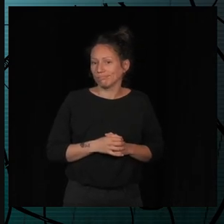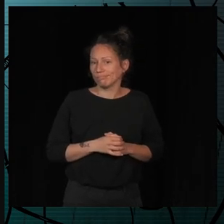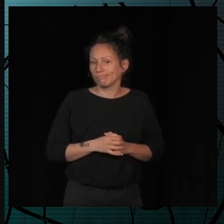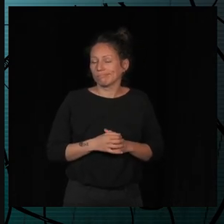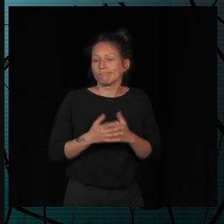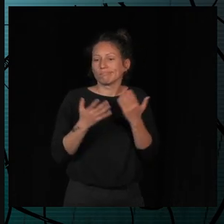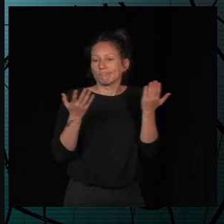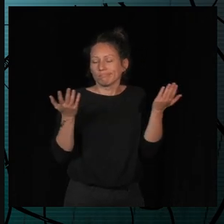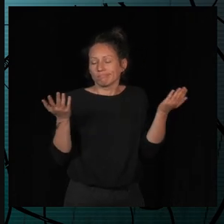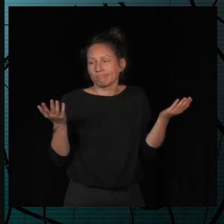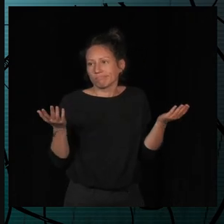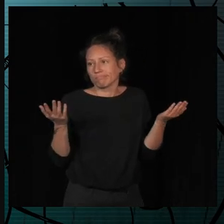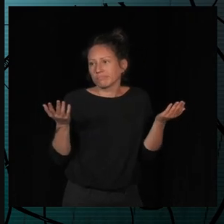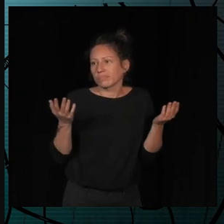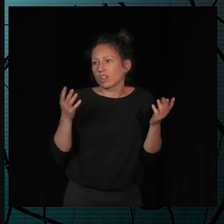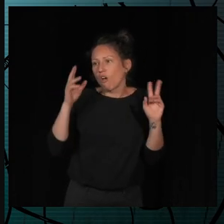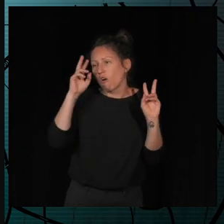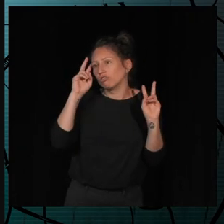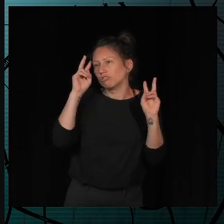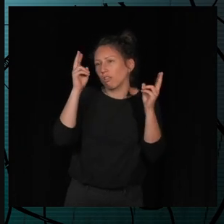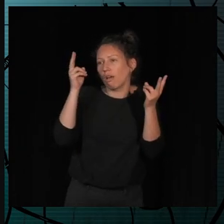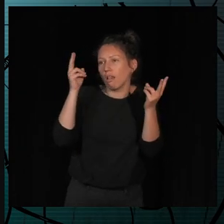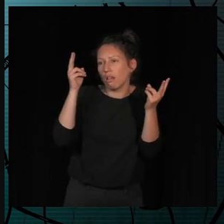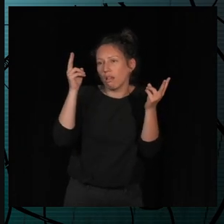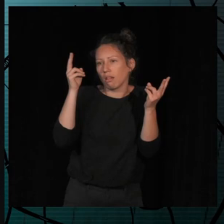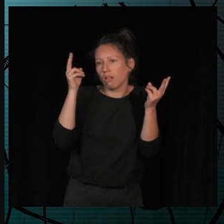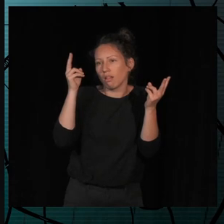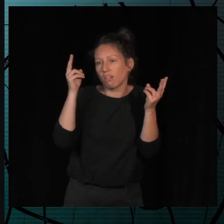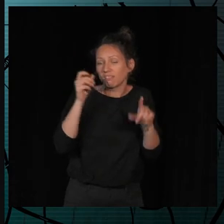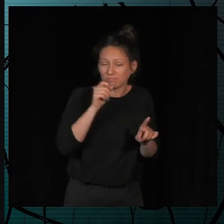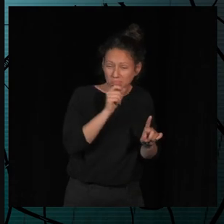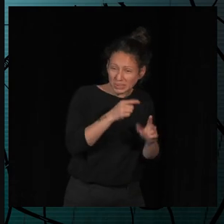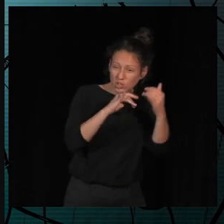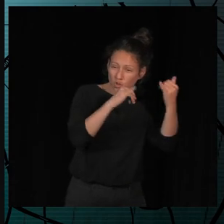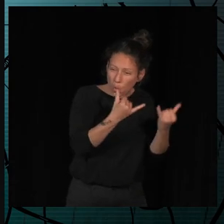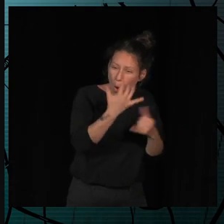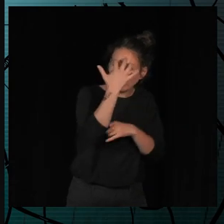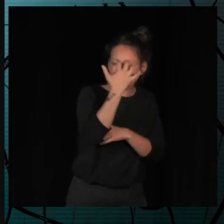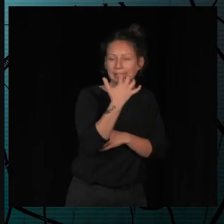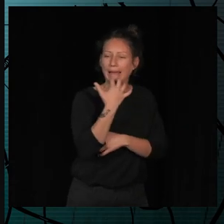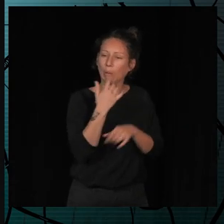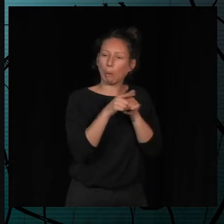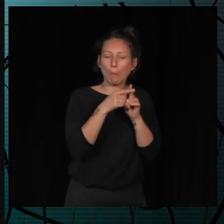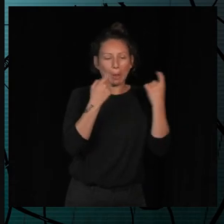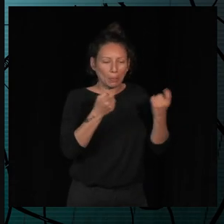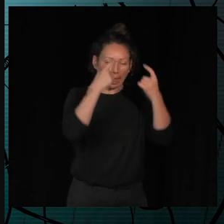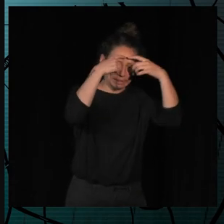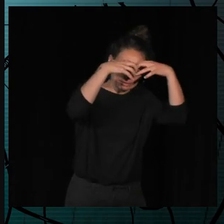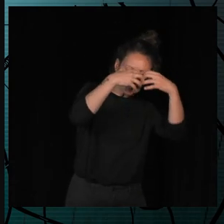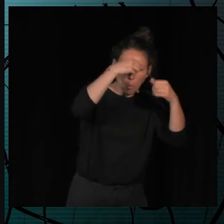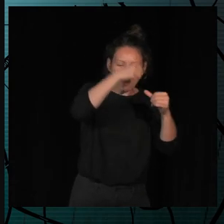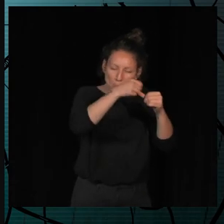euh c'est plus c'est des c'est c'est pas les serriious Game qui sont les plus efficace et et